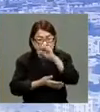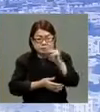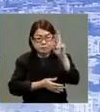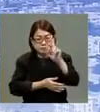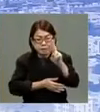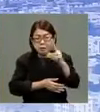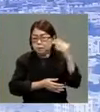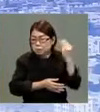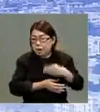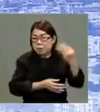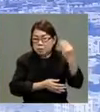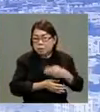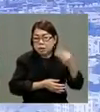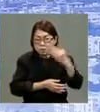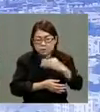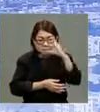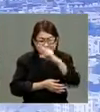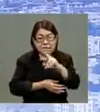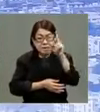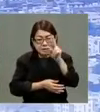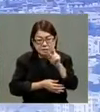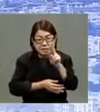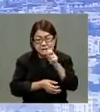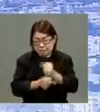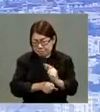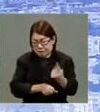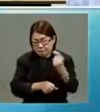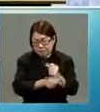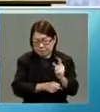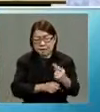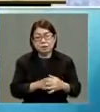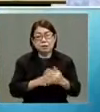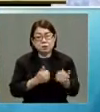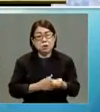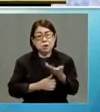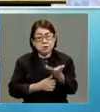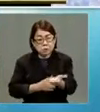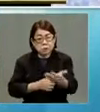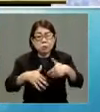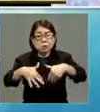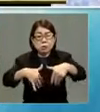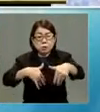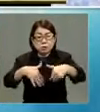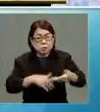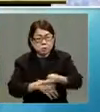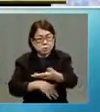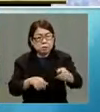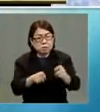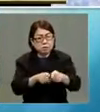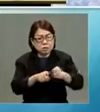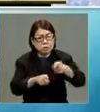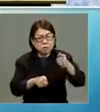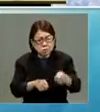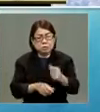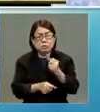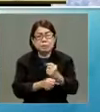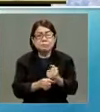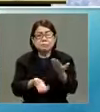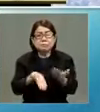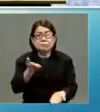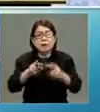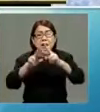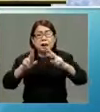ของทุกๆวันนะครับก็ต้องเรียนว่าตอนนี้ต้องขอความกรุณาพี่น้องประชาชนนะครับช่วยกันเช็คเอาท์หรือทางผู้ประกอบการก็